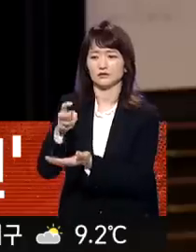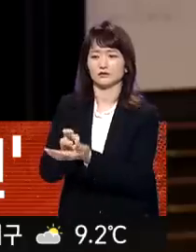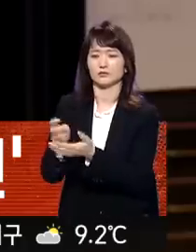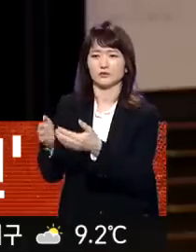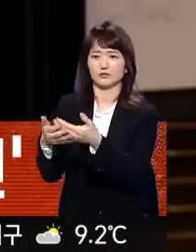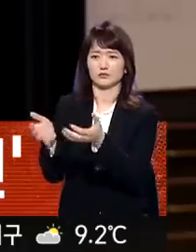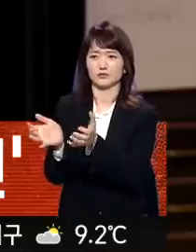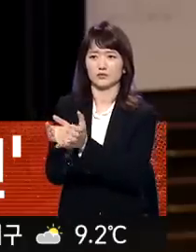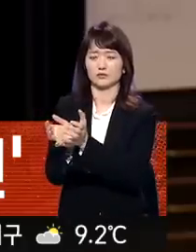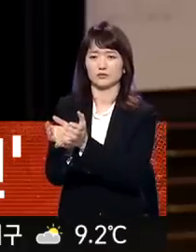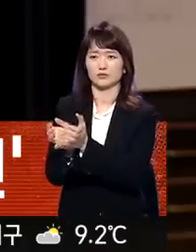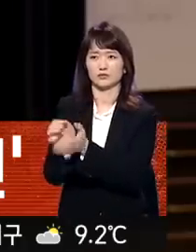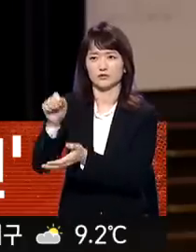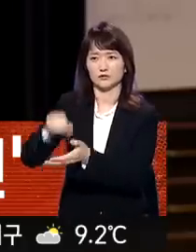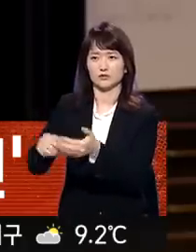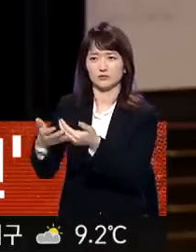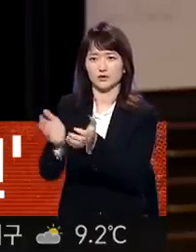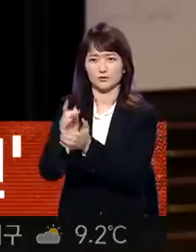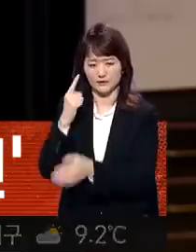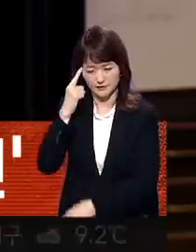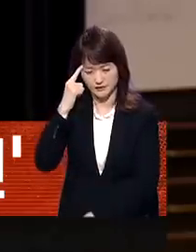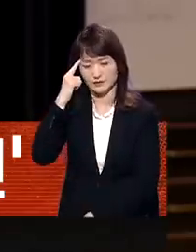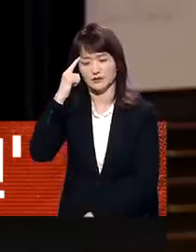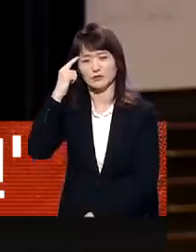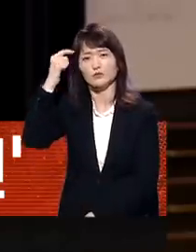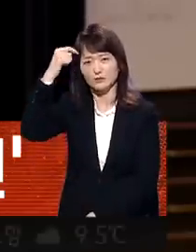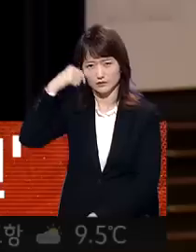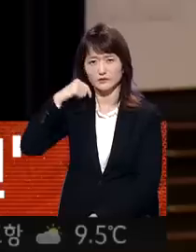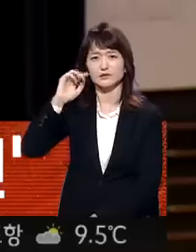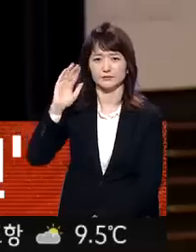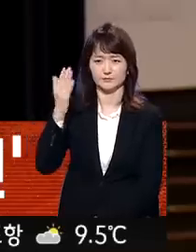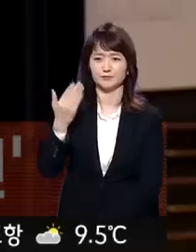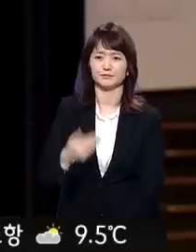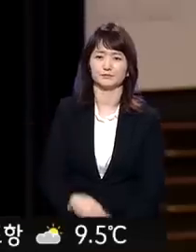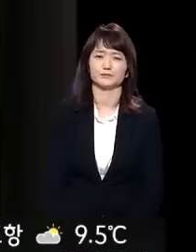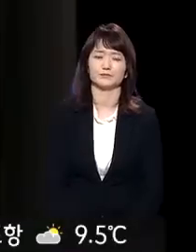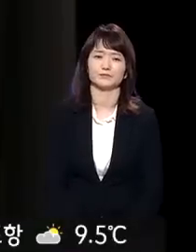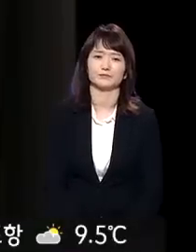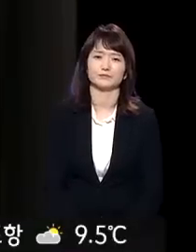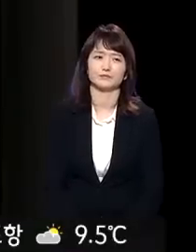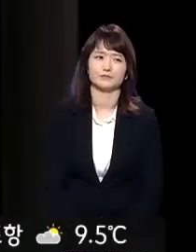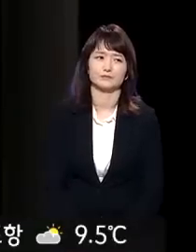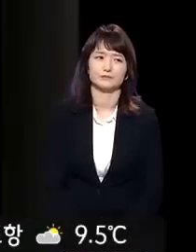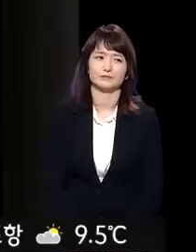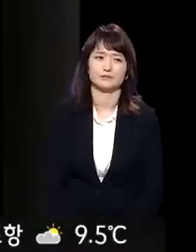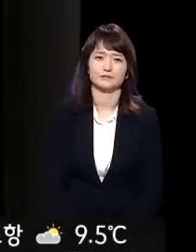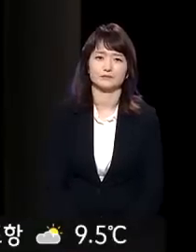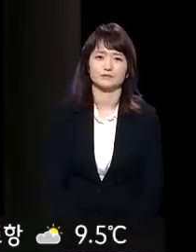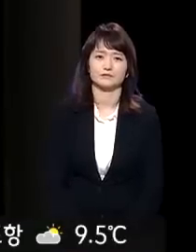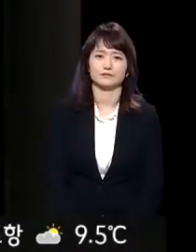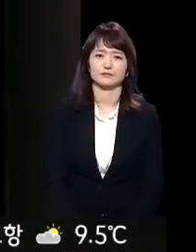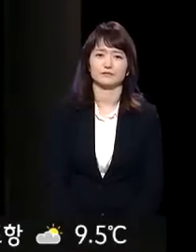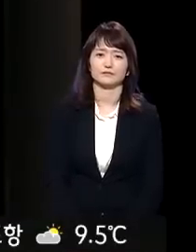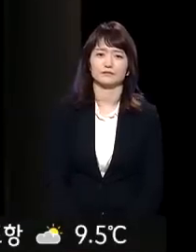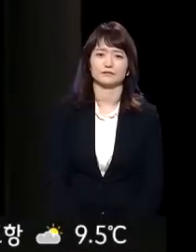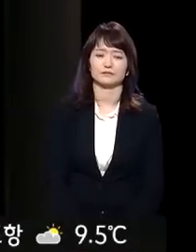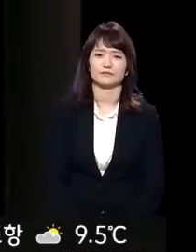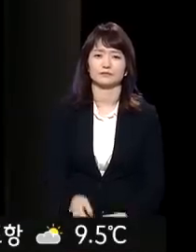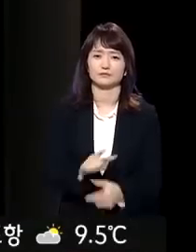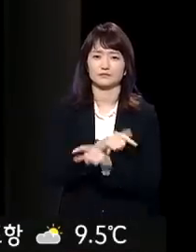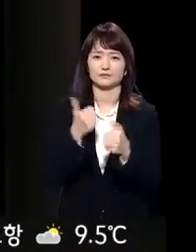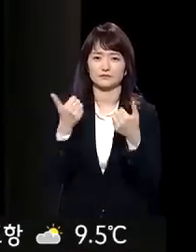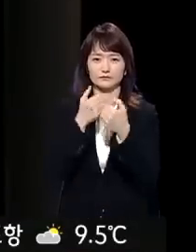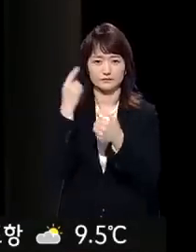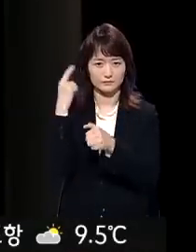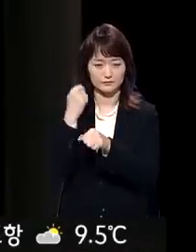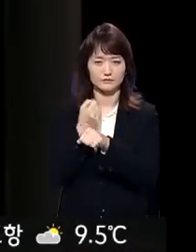조금 깨닫고 좀 느껴야 되지 않을까 생각도 듭니다. 알겠습니다. 자, 세 번째 사건 이렇게 정리하고요. 다음